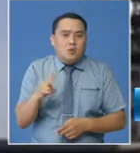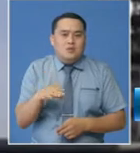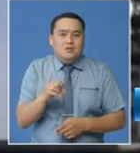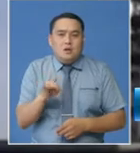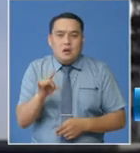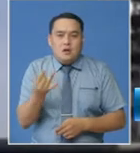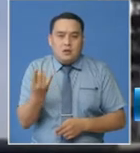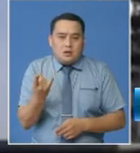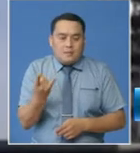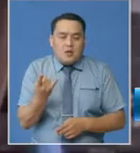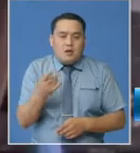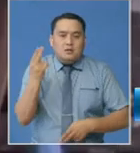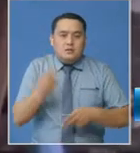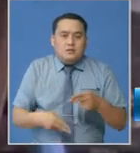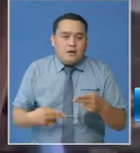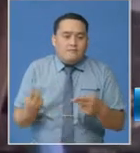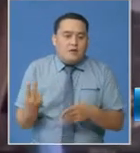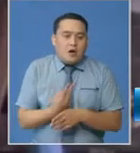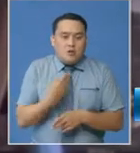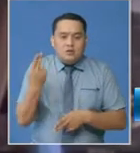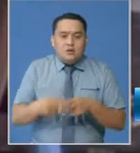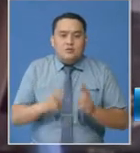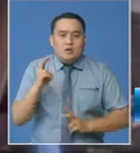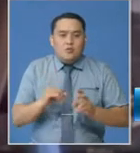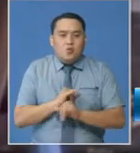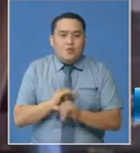По завершению второго этапа модернизации завод